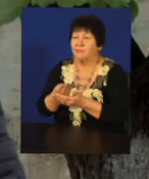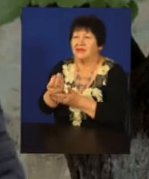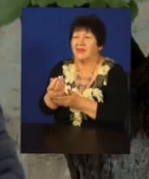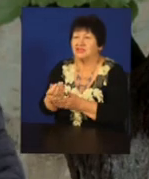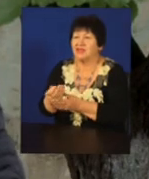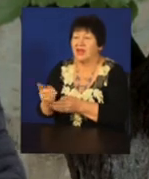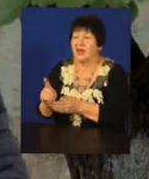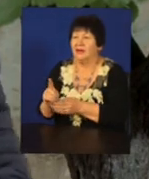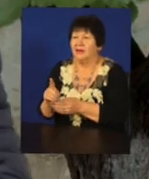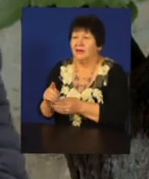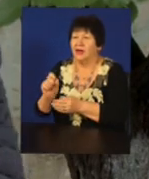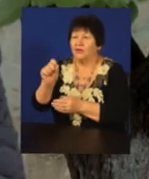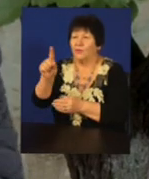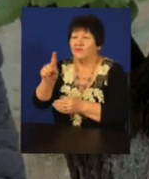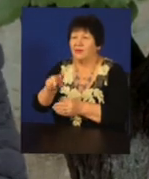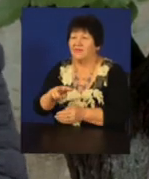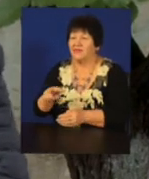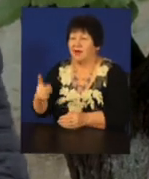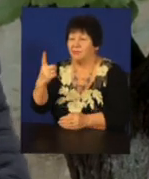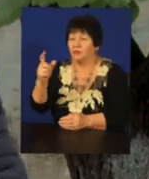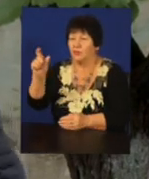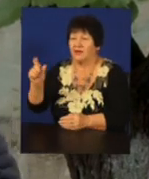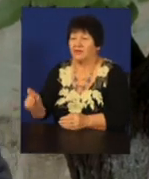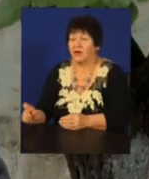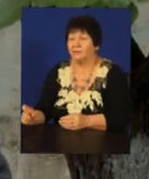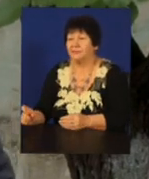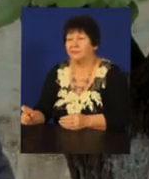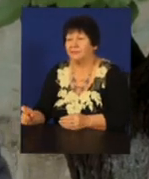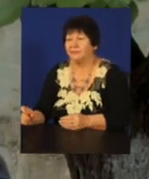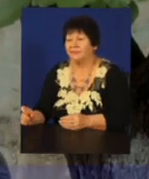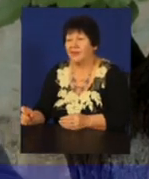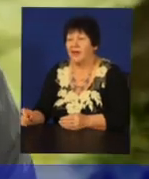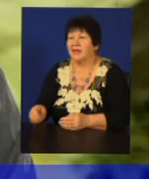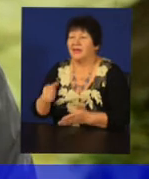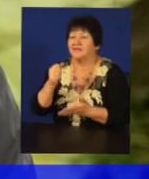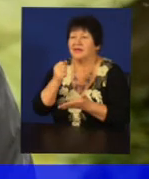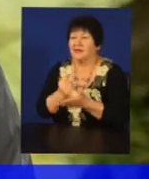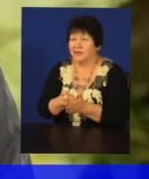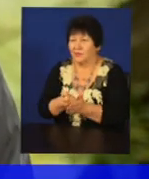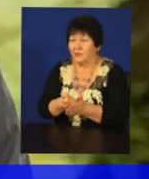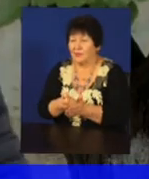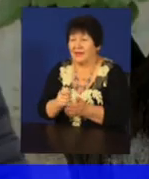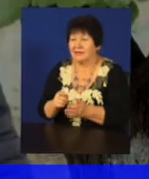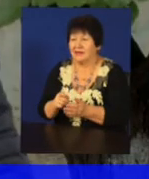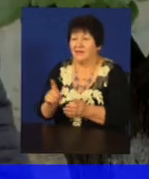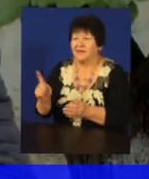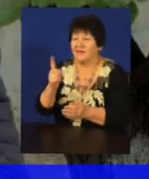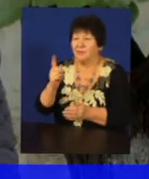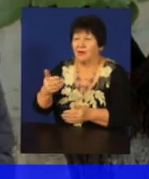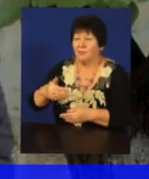plătește o taxă de salubrizare de 11 lei, care trebuie să fie aprobată de către Consiliu. Iată, acesta este primul